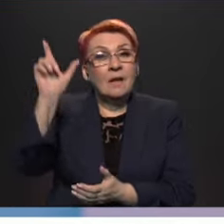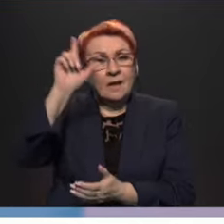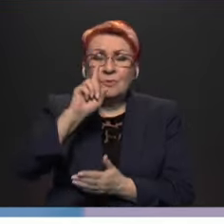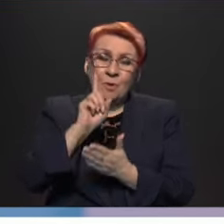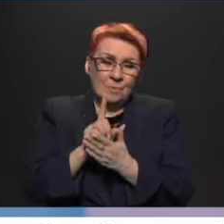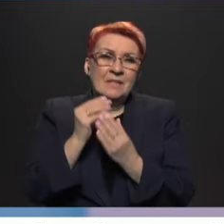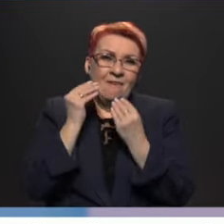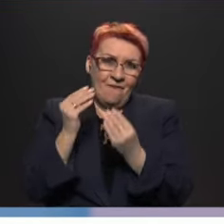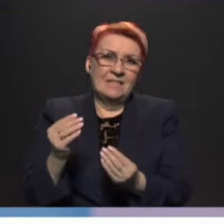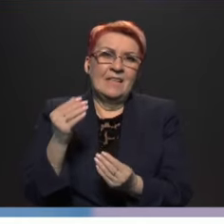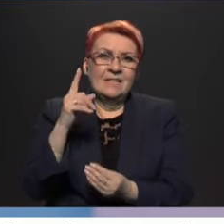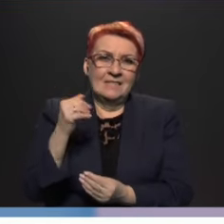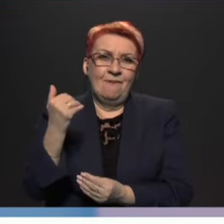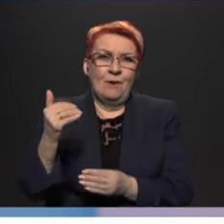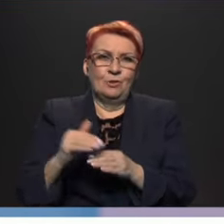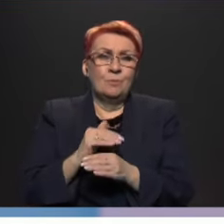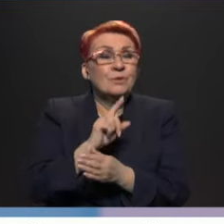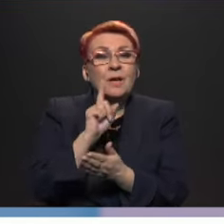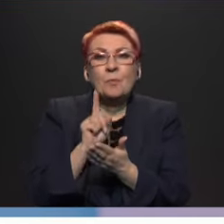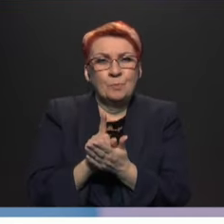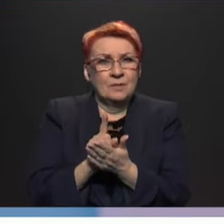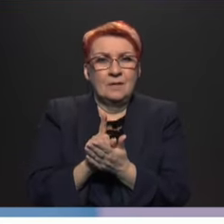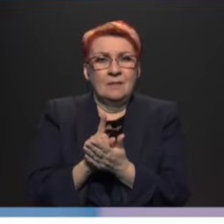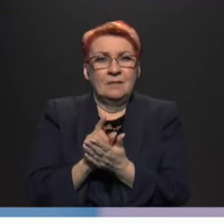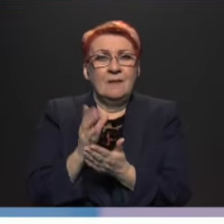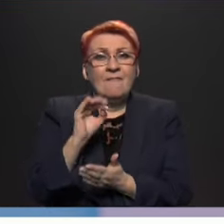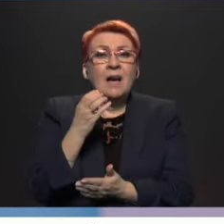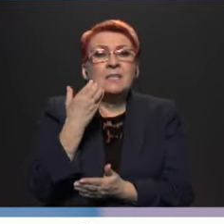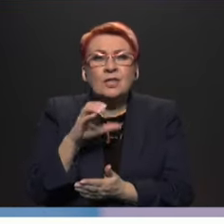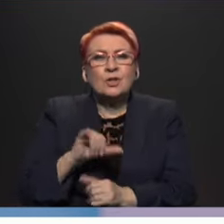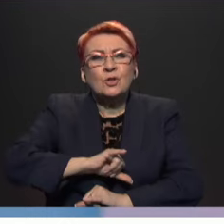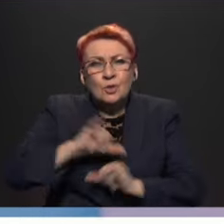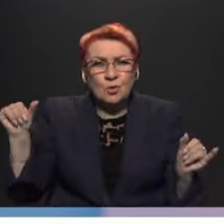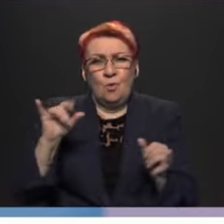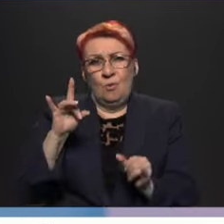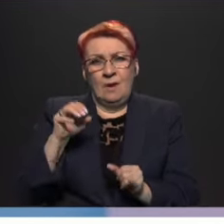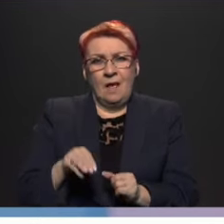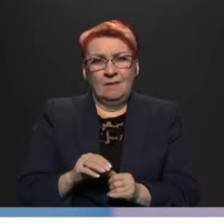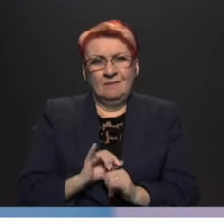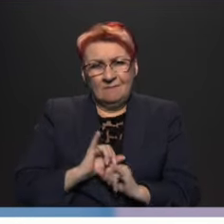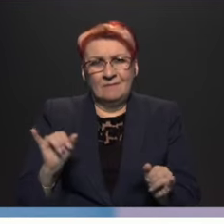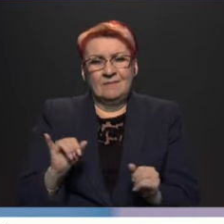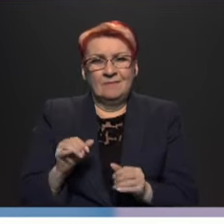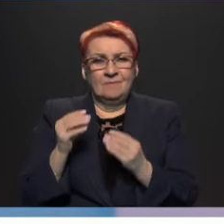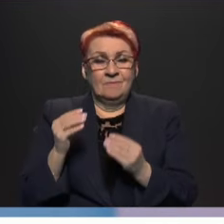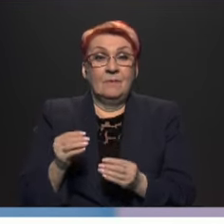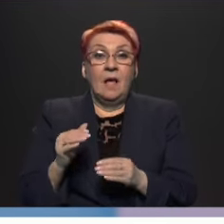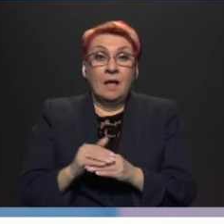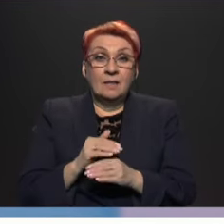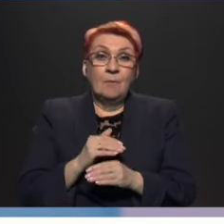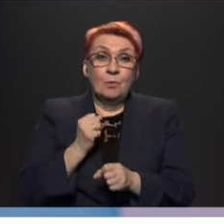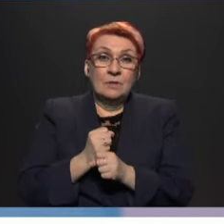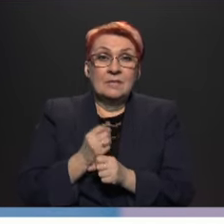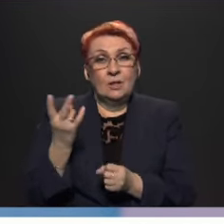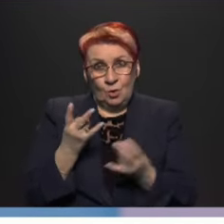воздаст вам за вашу доброту, обязательно в 100 крат. Вот. Но делать нужно добро